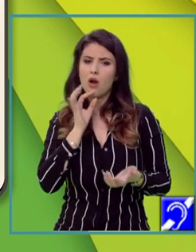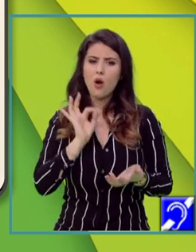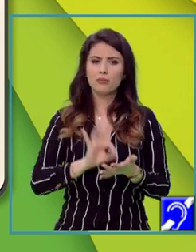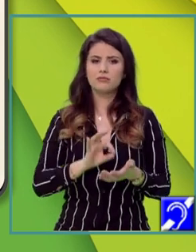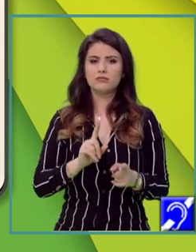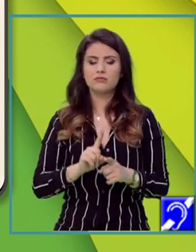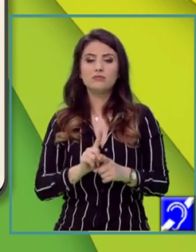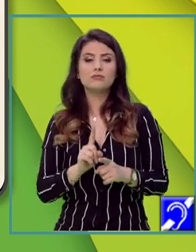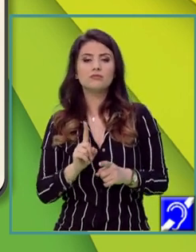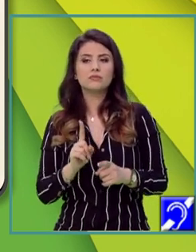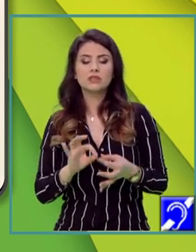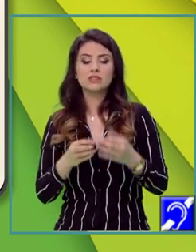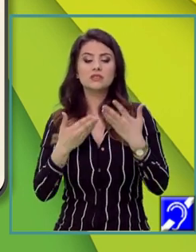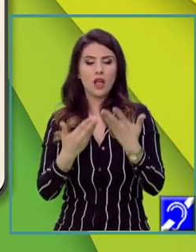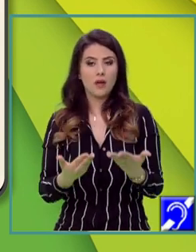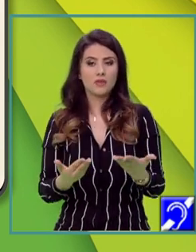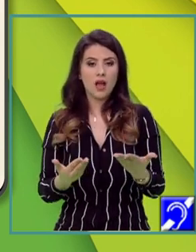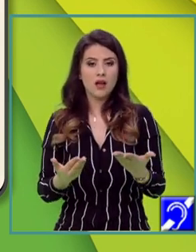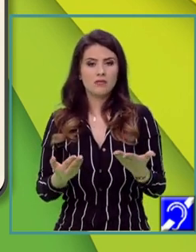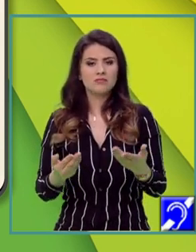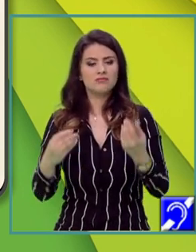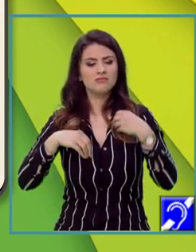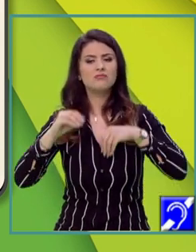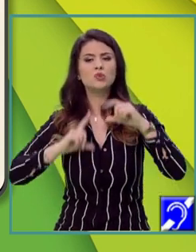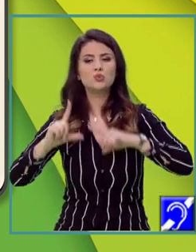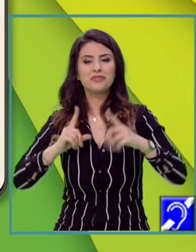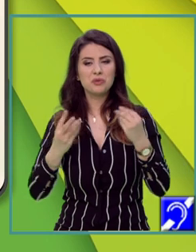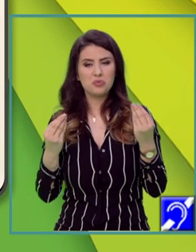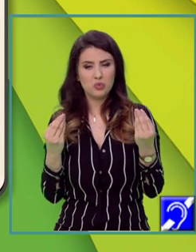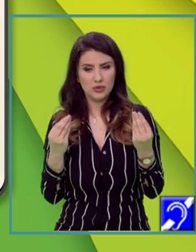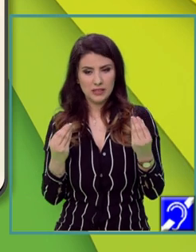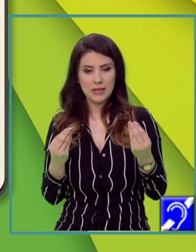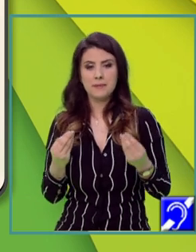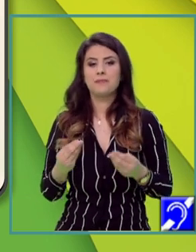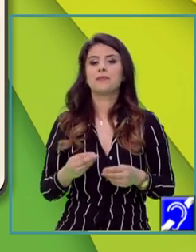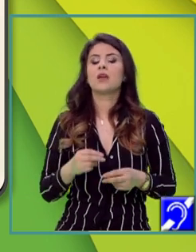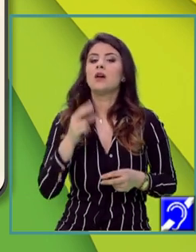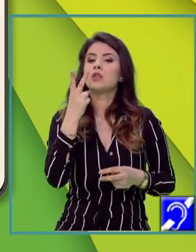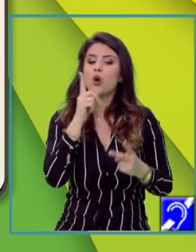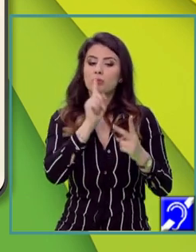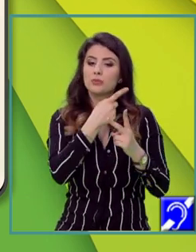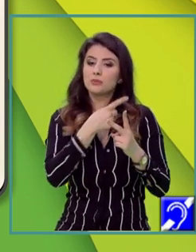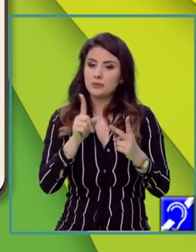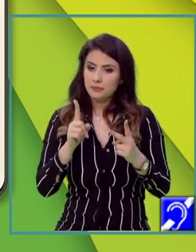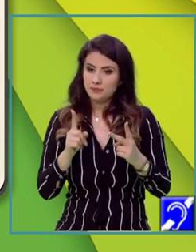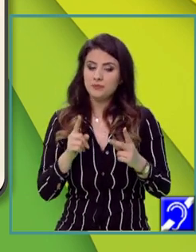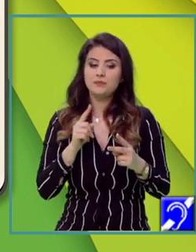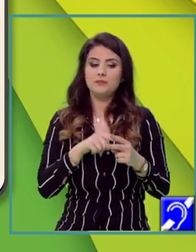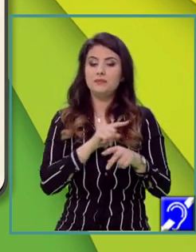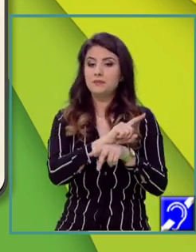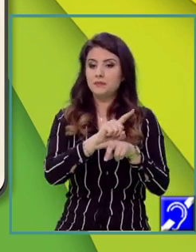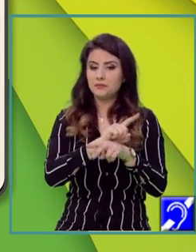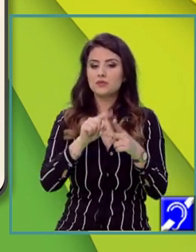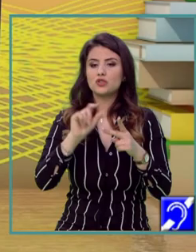infirmă acest sistem axiologic disocierea dintre cele două tipuri de timpuri Cel cronologice